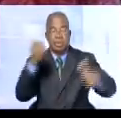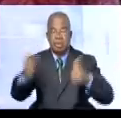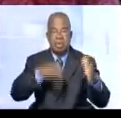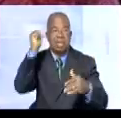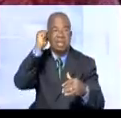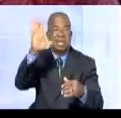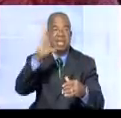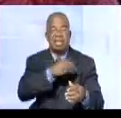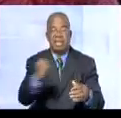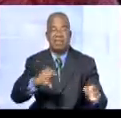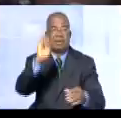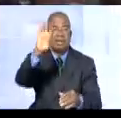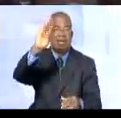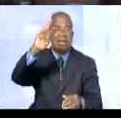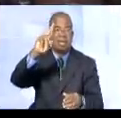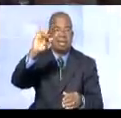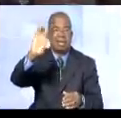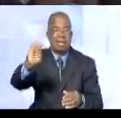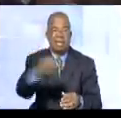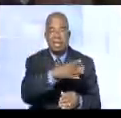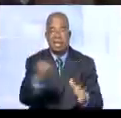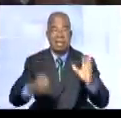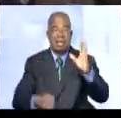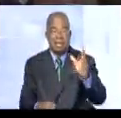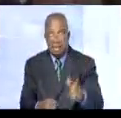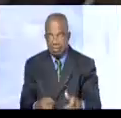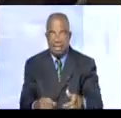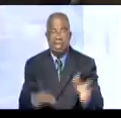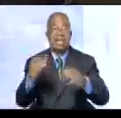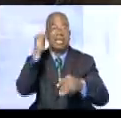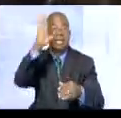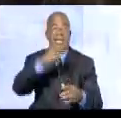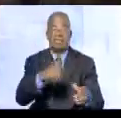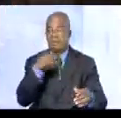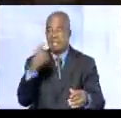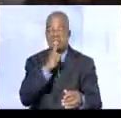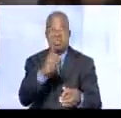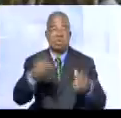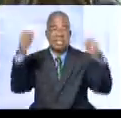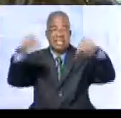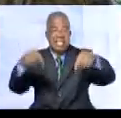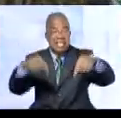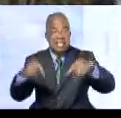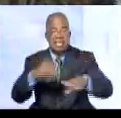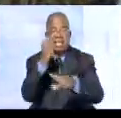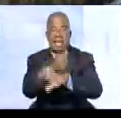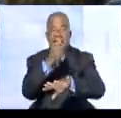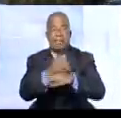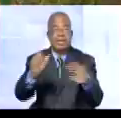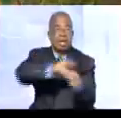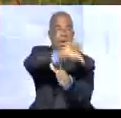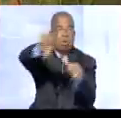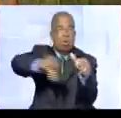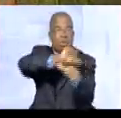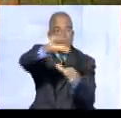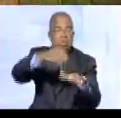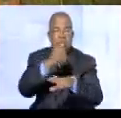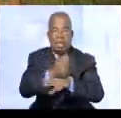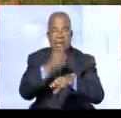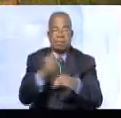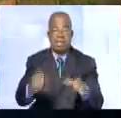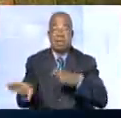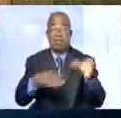femmes à Tchon veulent désormais se prendre en charge. Elles décident donc de développer des activités durables, génératrices de revenus. Dans un premier temps,